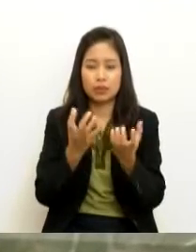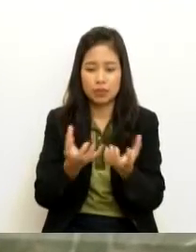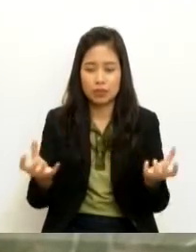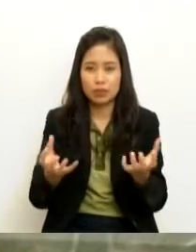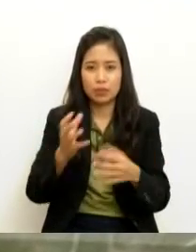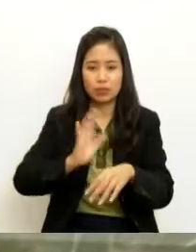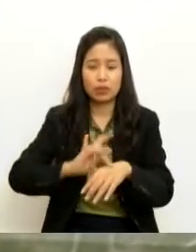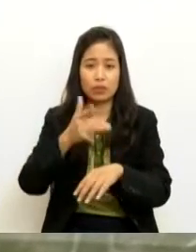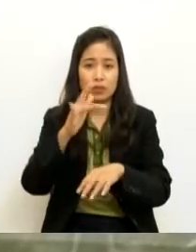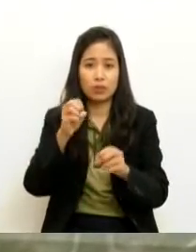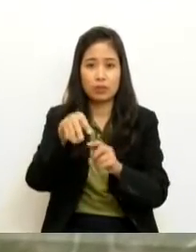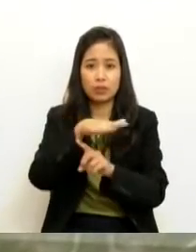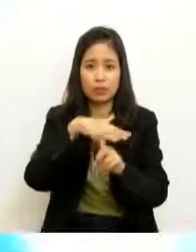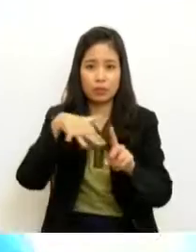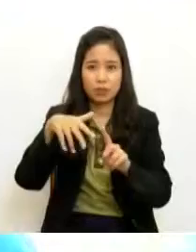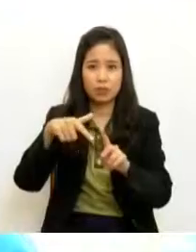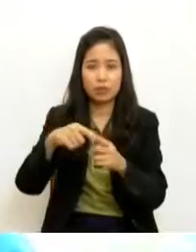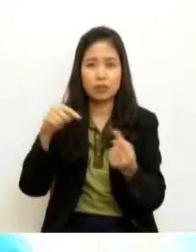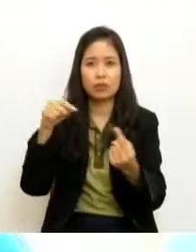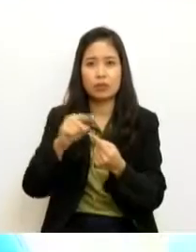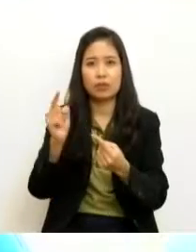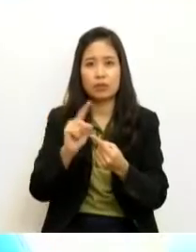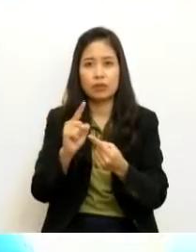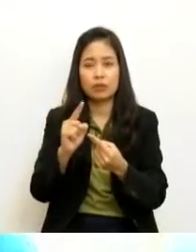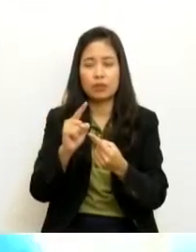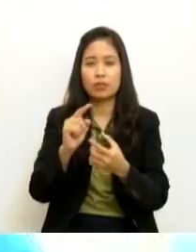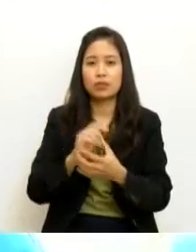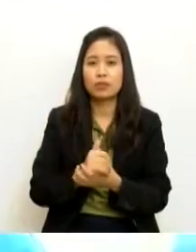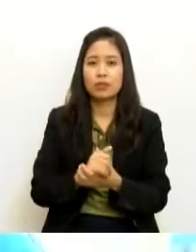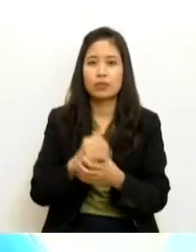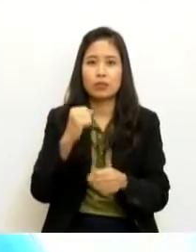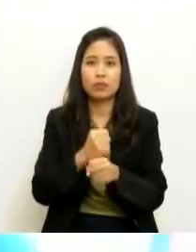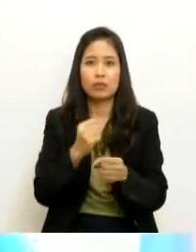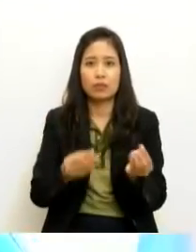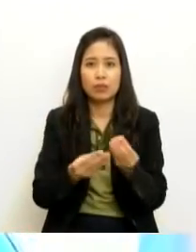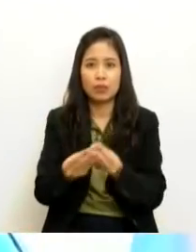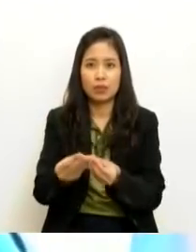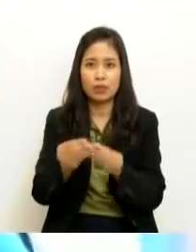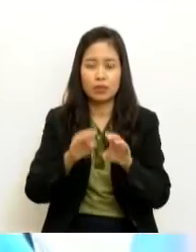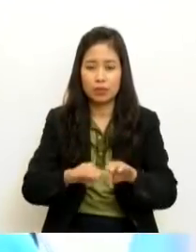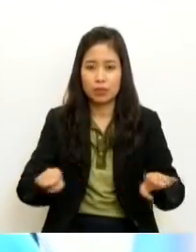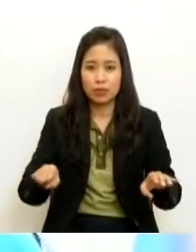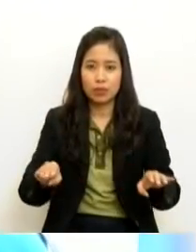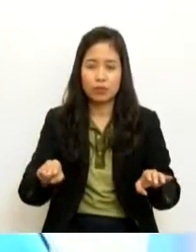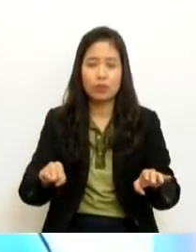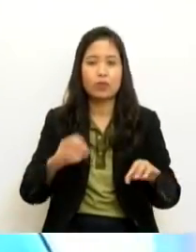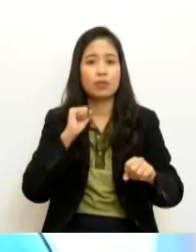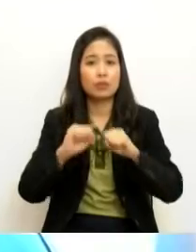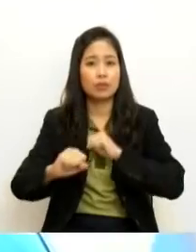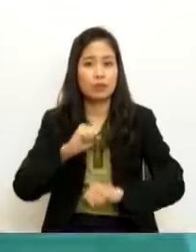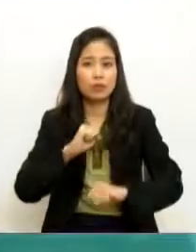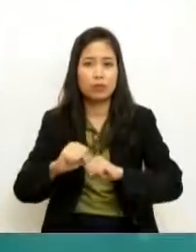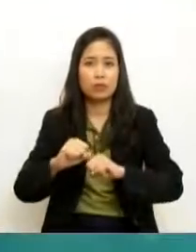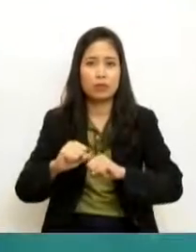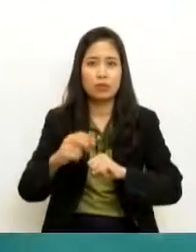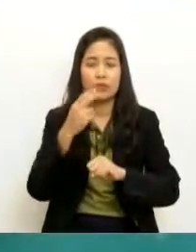แวดล้อมซึ่งตรงนี้เป็นของใกล้ตัวมากนะครับที่เราคงจะต้องให้เด็กๆเยาวชนเนี่ยซึ่งเป็นกำลัง